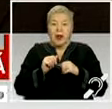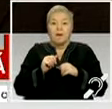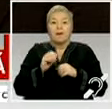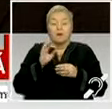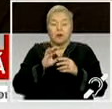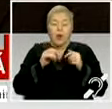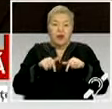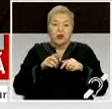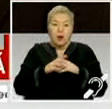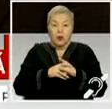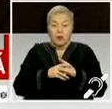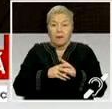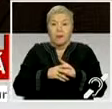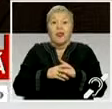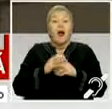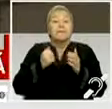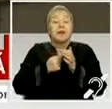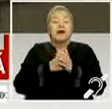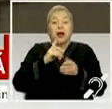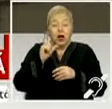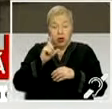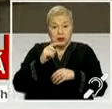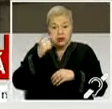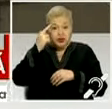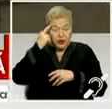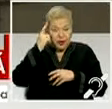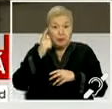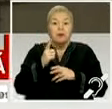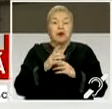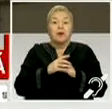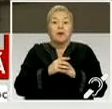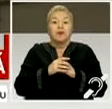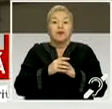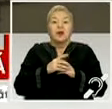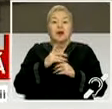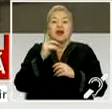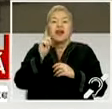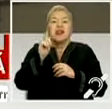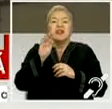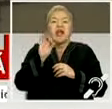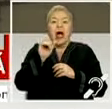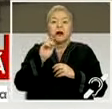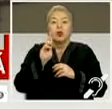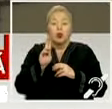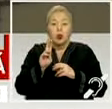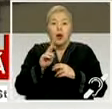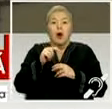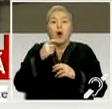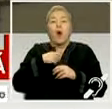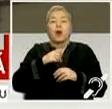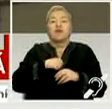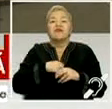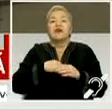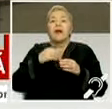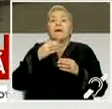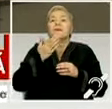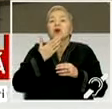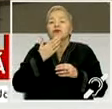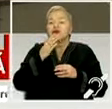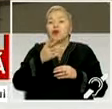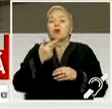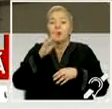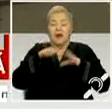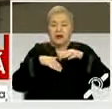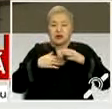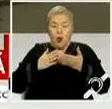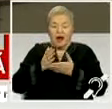moment. Până atunci, însă, știm potrivit surselor că Sorin Grindeanu va asigura interimatul la acest minister și, așa cum